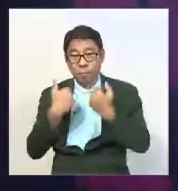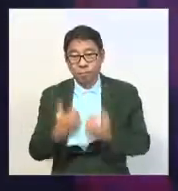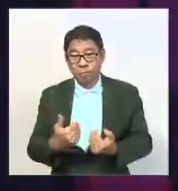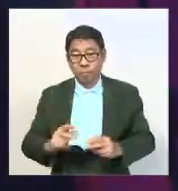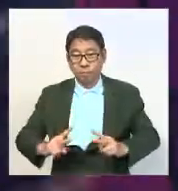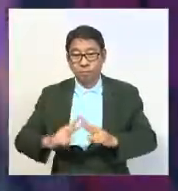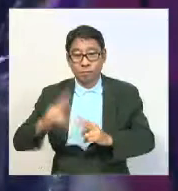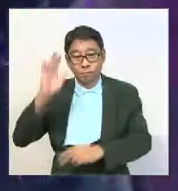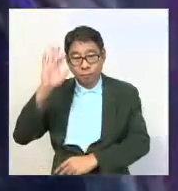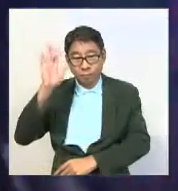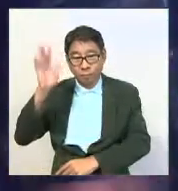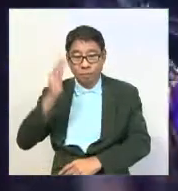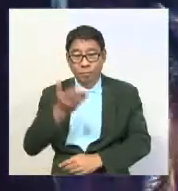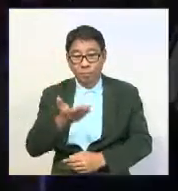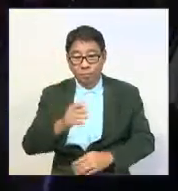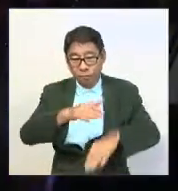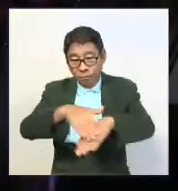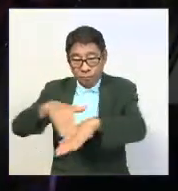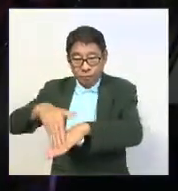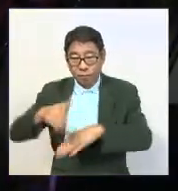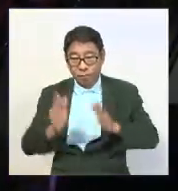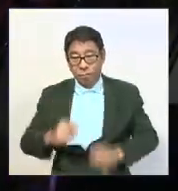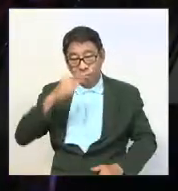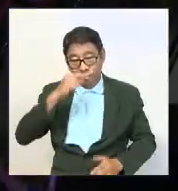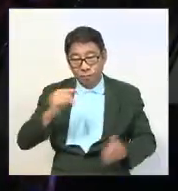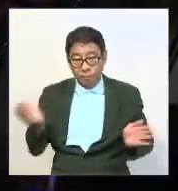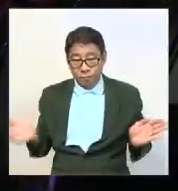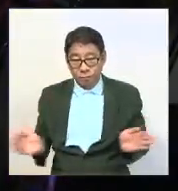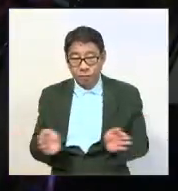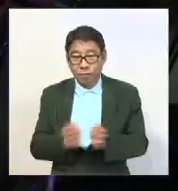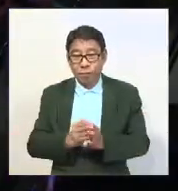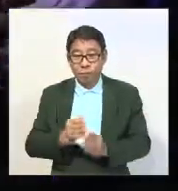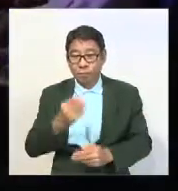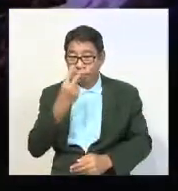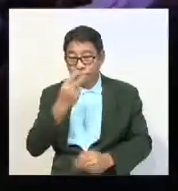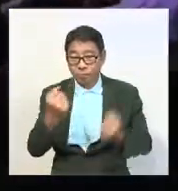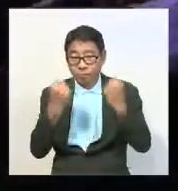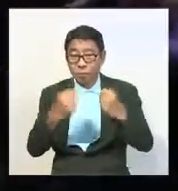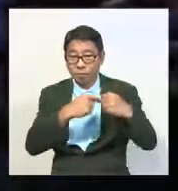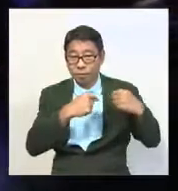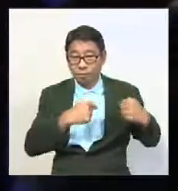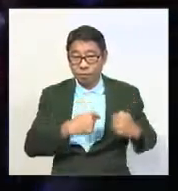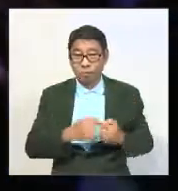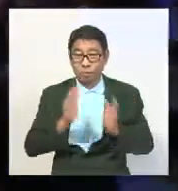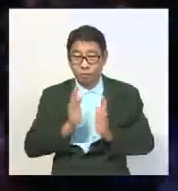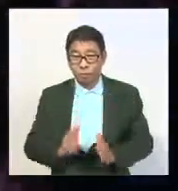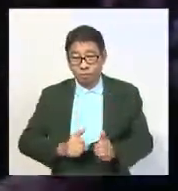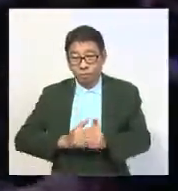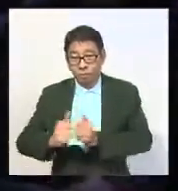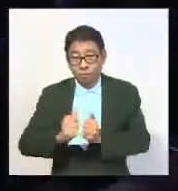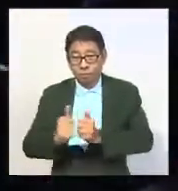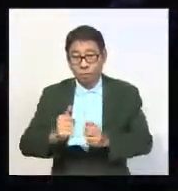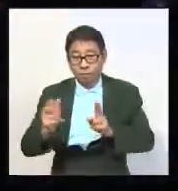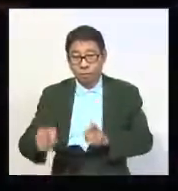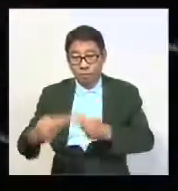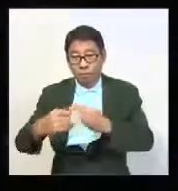สัมพันธ์ค่ะก็เลยขอเชิญชวนคุณผู้ชมคนไทยทั้งประเทศค่ะร่วมรับฟังแล้วก็ร่วมเป็นกำลังใจให้กับผู้เข้าประกวดได้